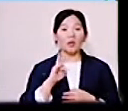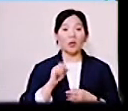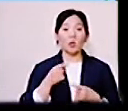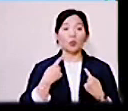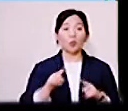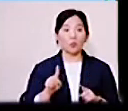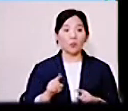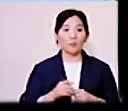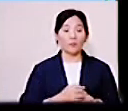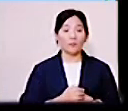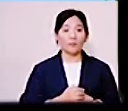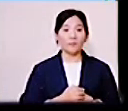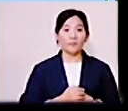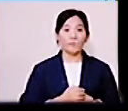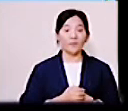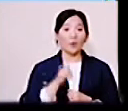глубину